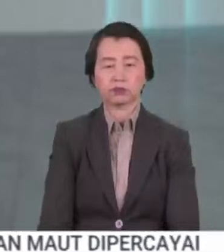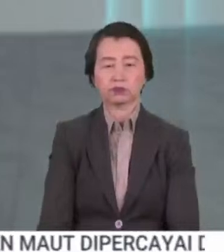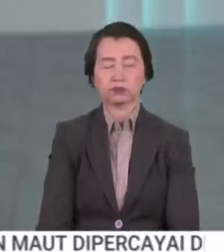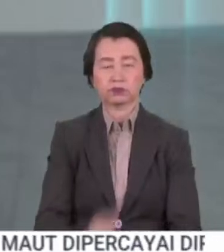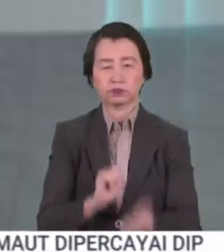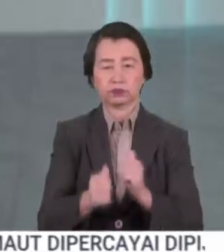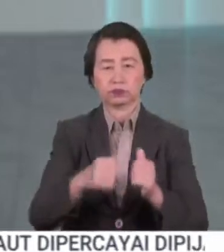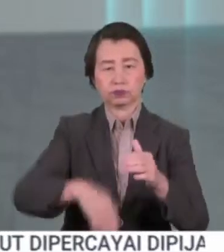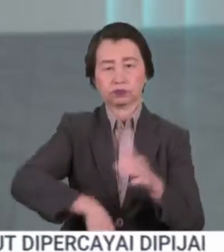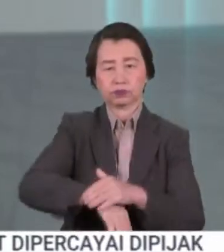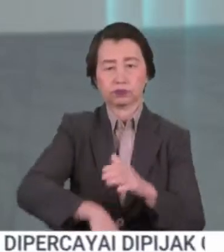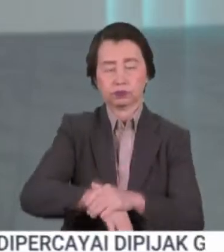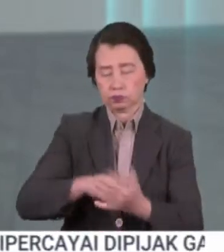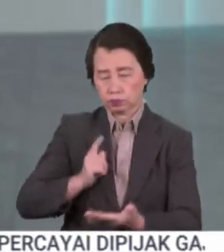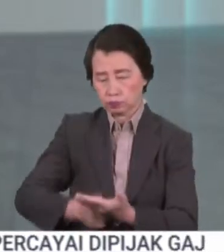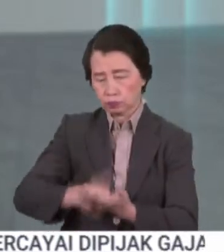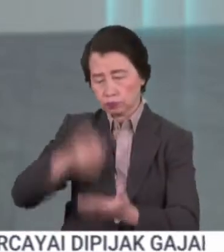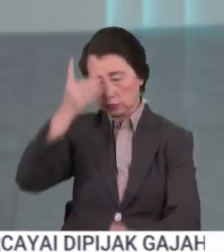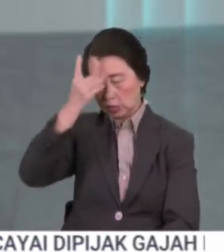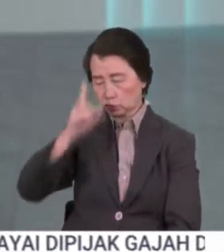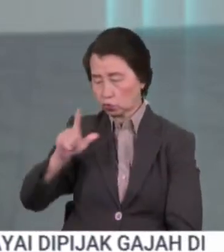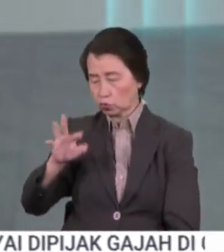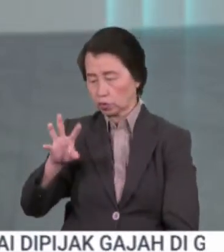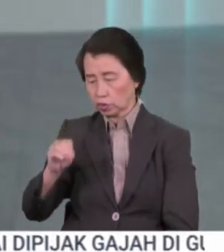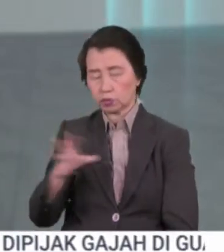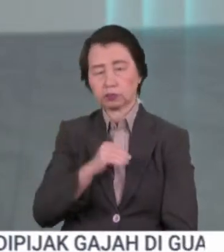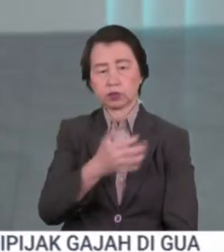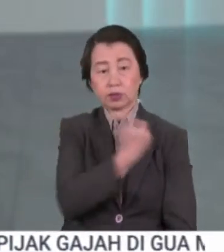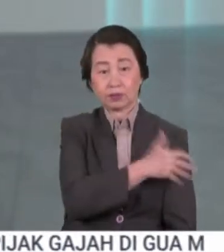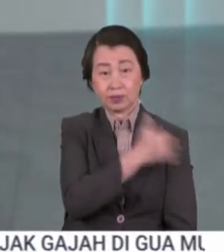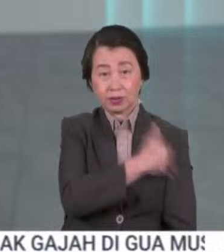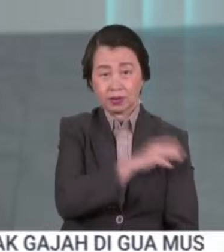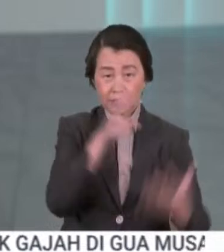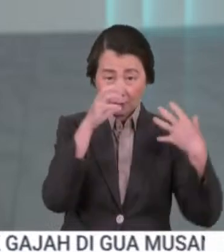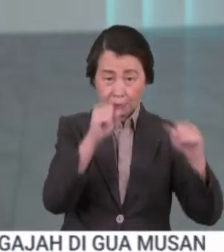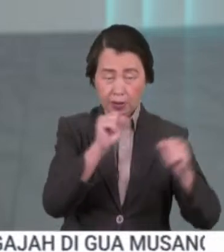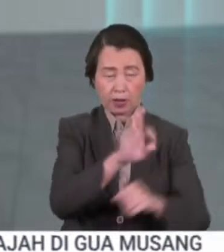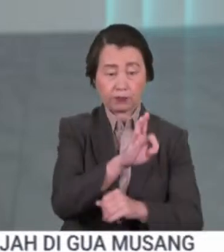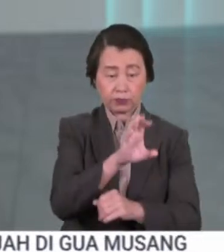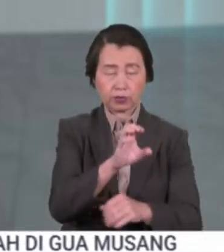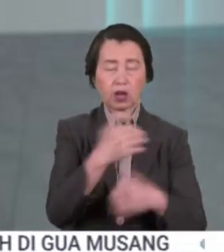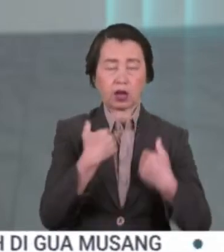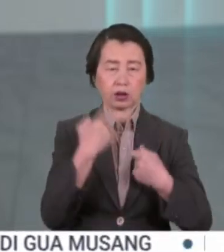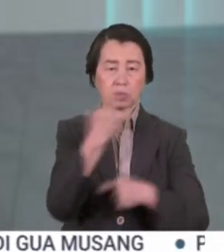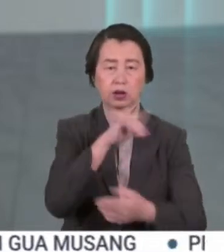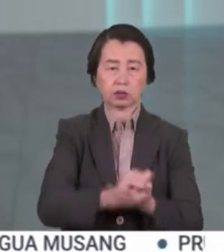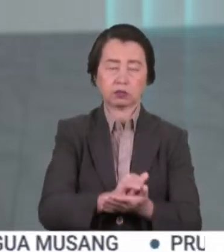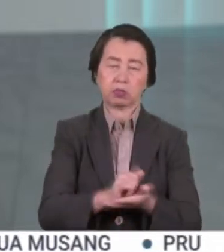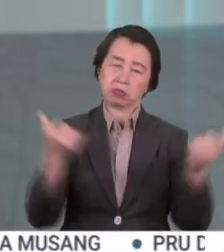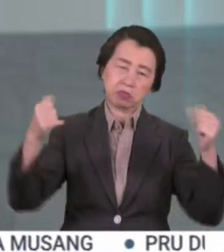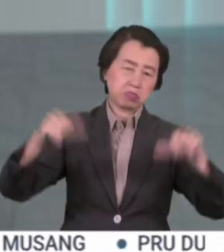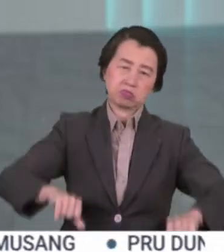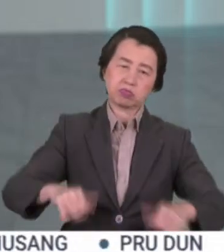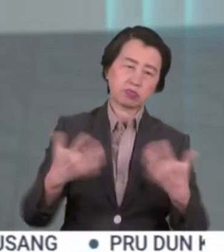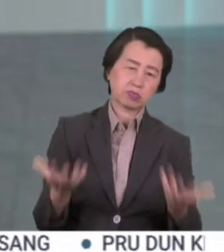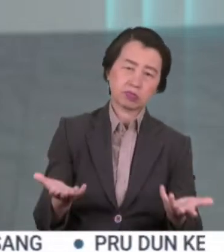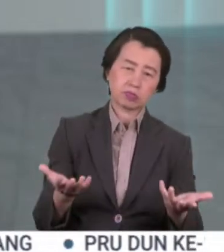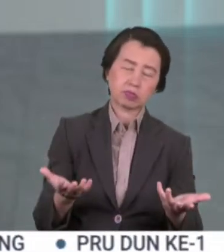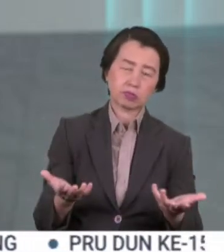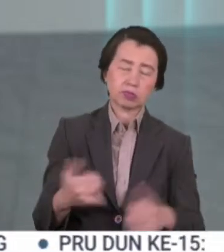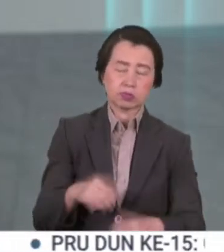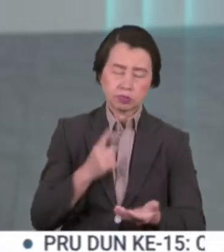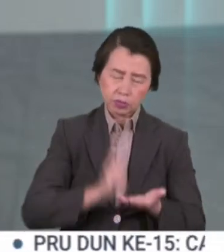segala bekas majikannya perak FC yang berlangsung hari ini gagal mencapai kate sepakat